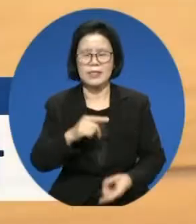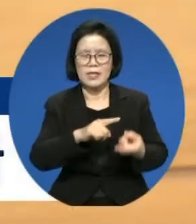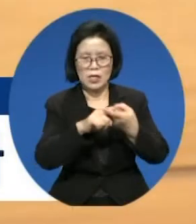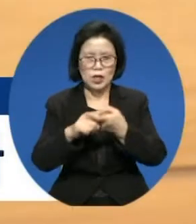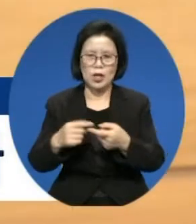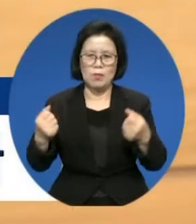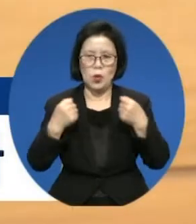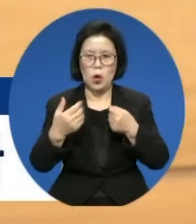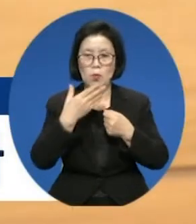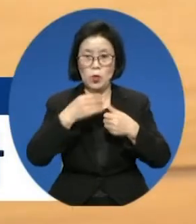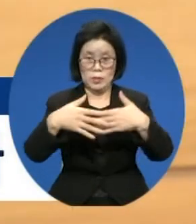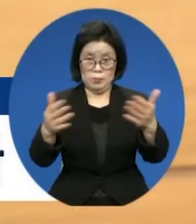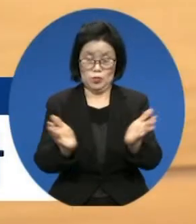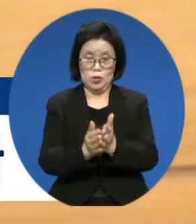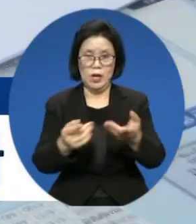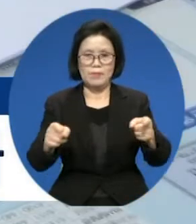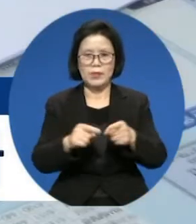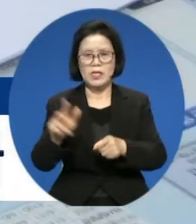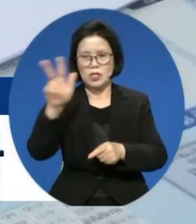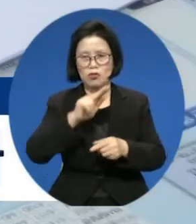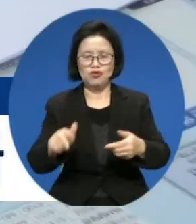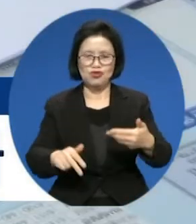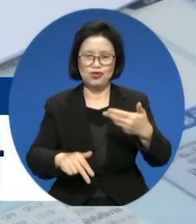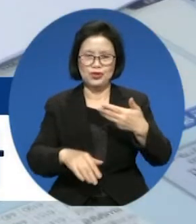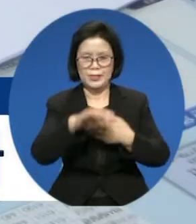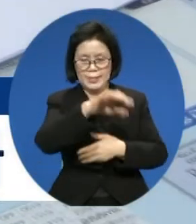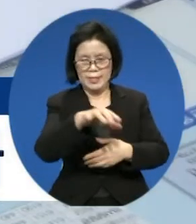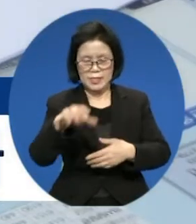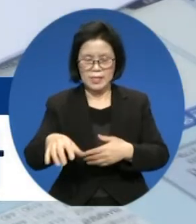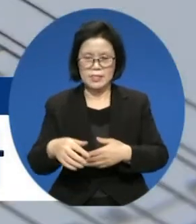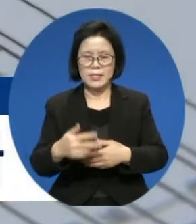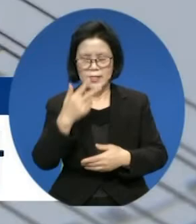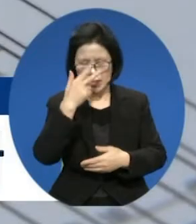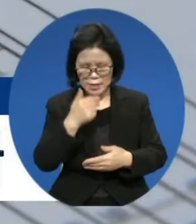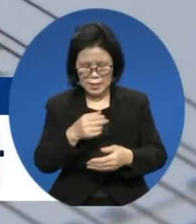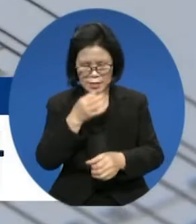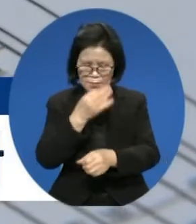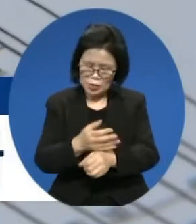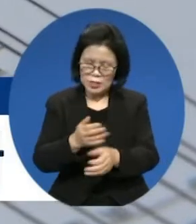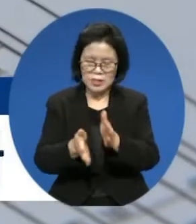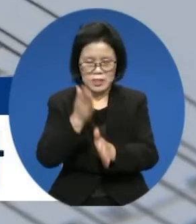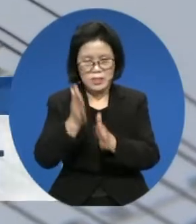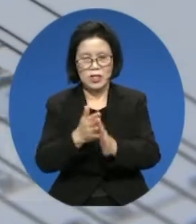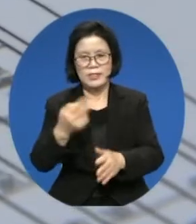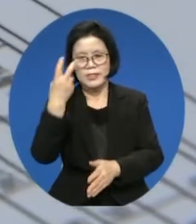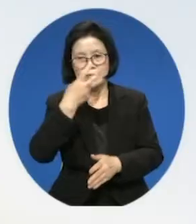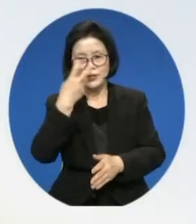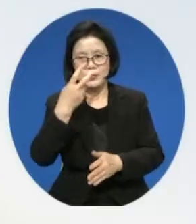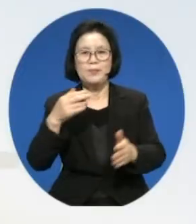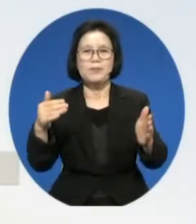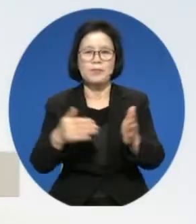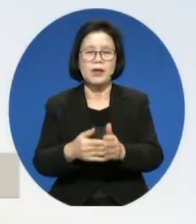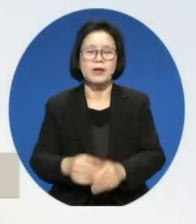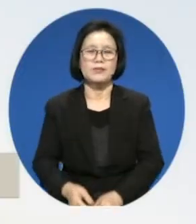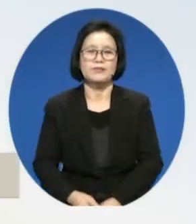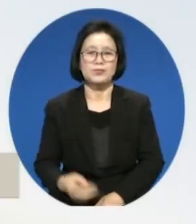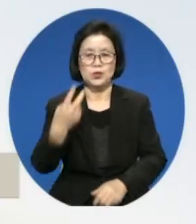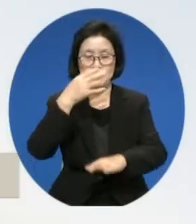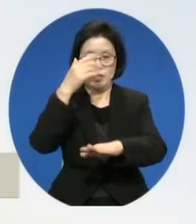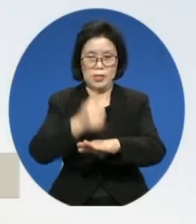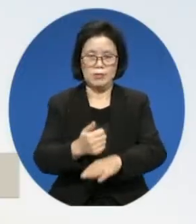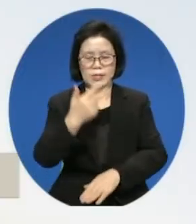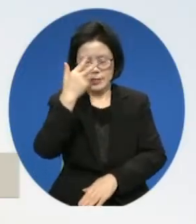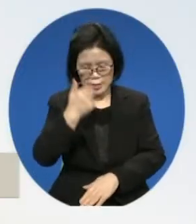보건복지부가 함께 전국 지자체 청사 대상으로 시각장애인 편의시설 실태조사 를 버렸습니다 조사결과